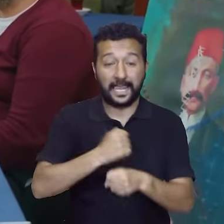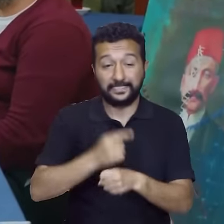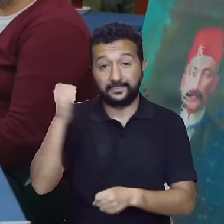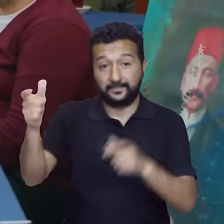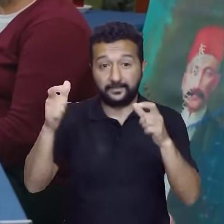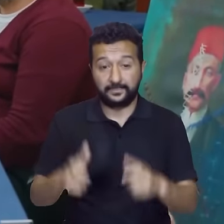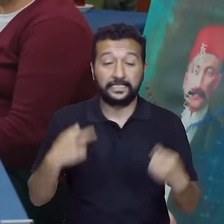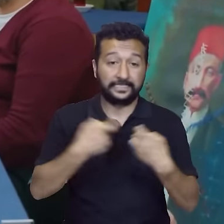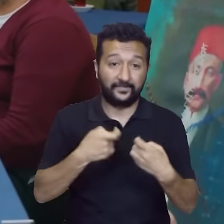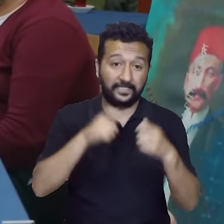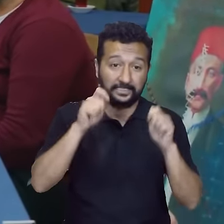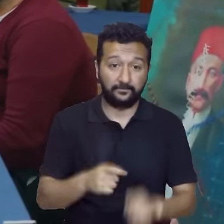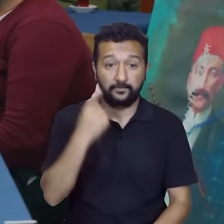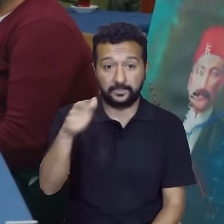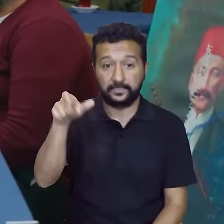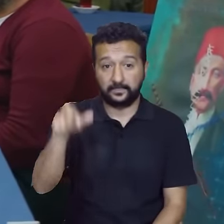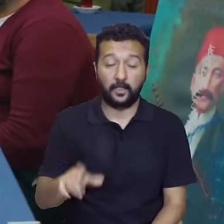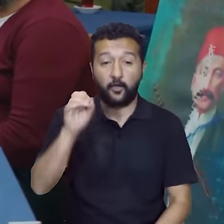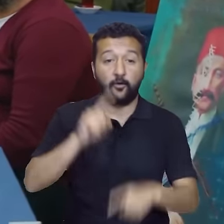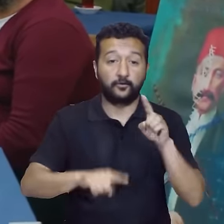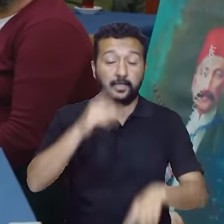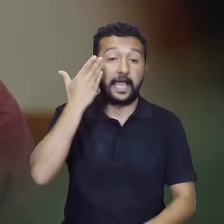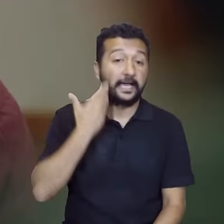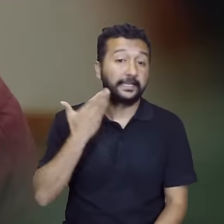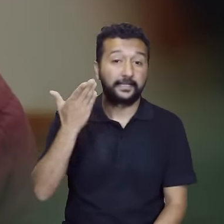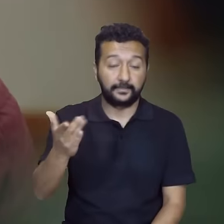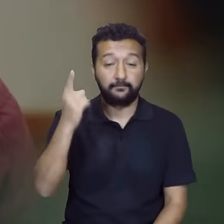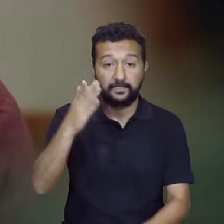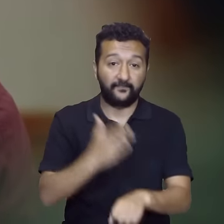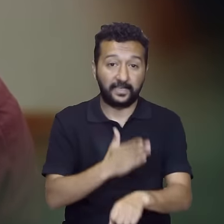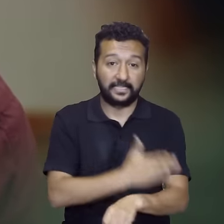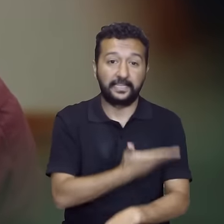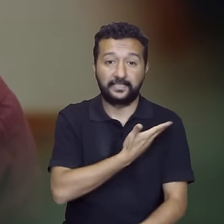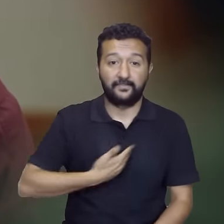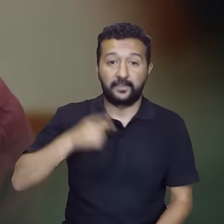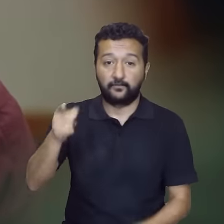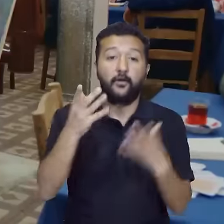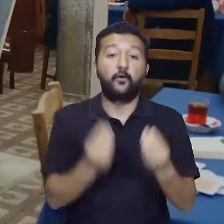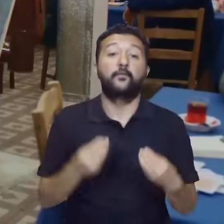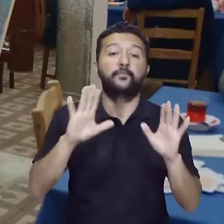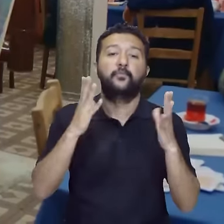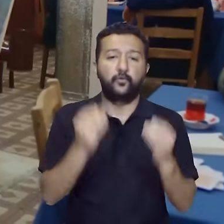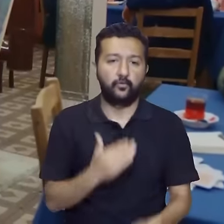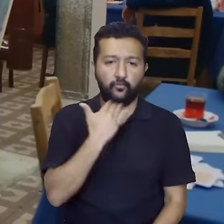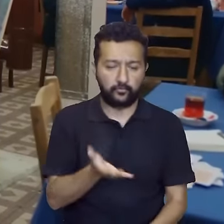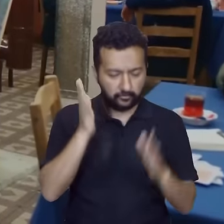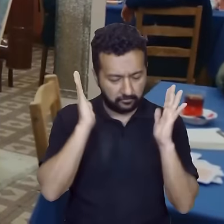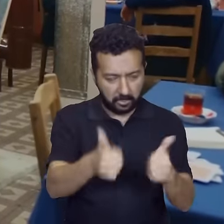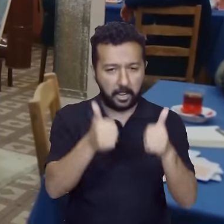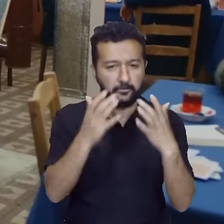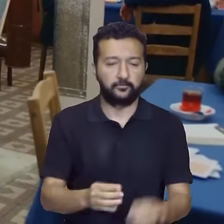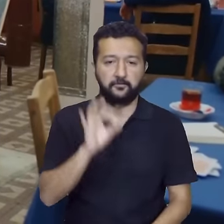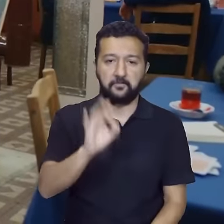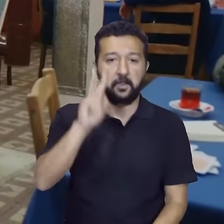Galicia'da savaşmış bir Osmanlı hayranı, bir vatanperver. Olamaz mı? Olmaz mı be? Helal